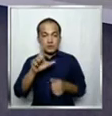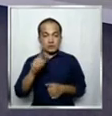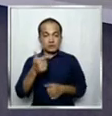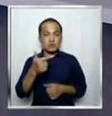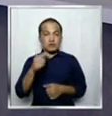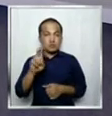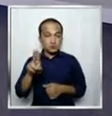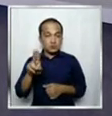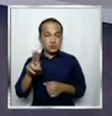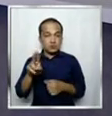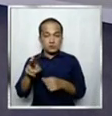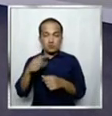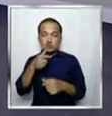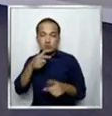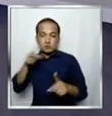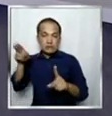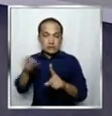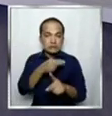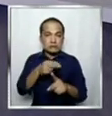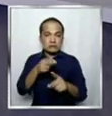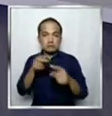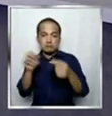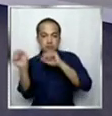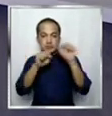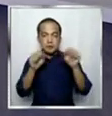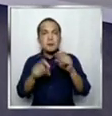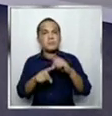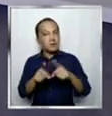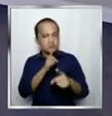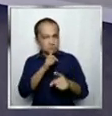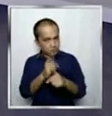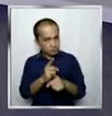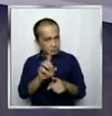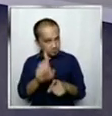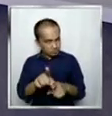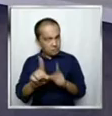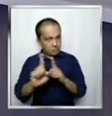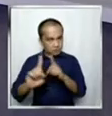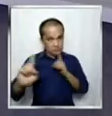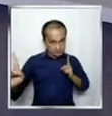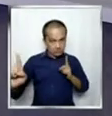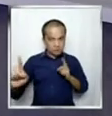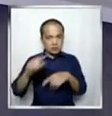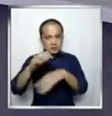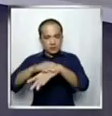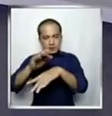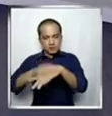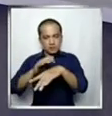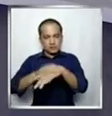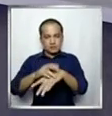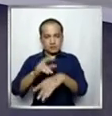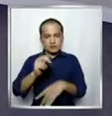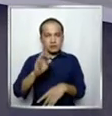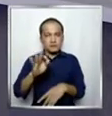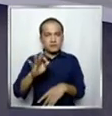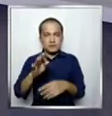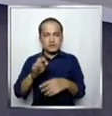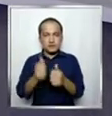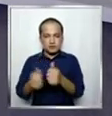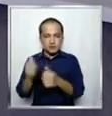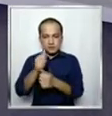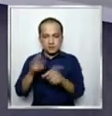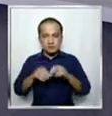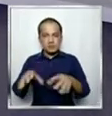nakaraan, natatamaan ng bagyo. Pero tiyaking may social distancing. Yan ang paalala ni NTF Chief Implementer Secretary